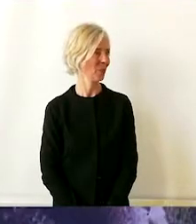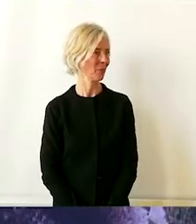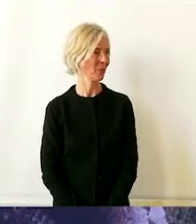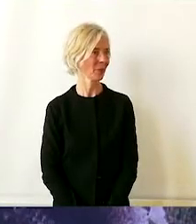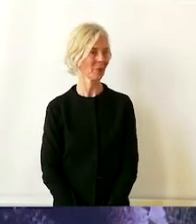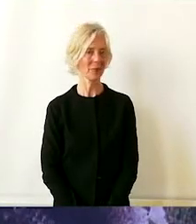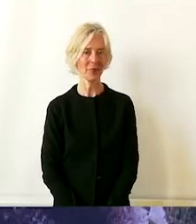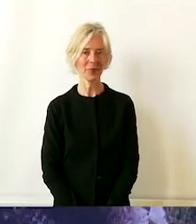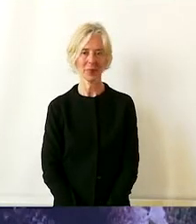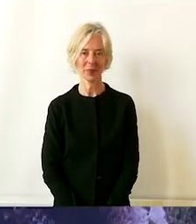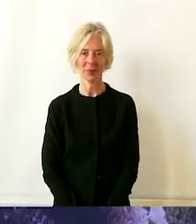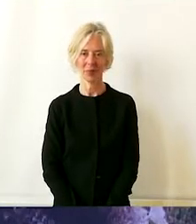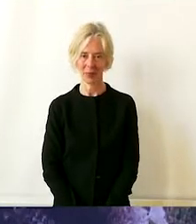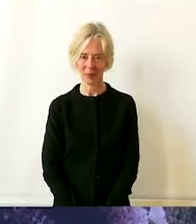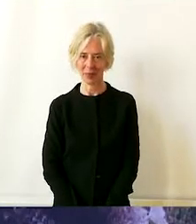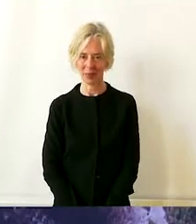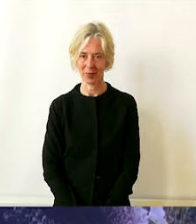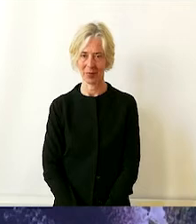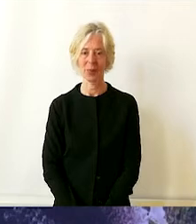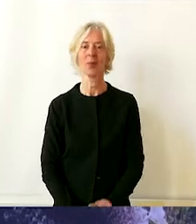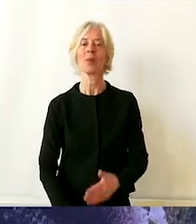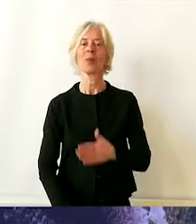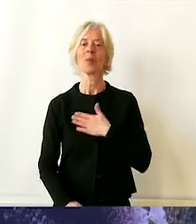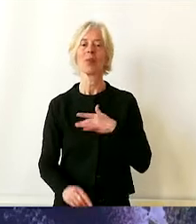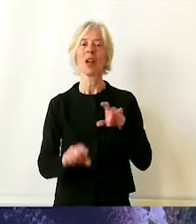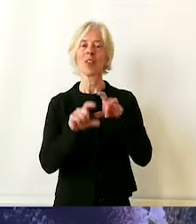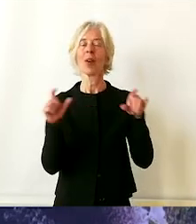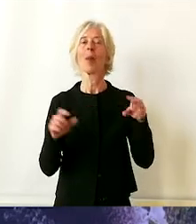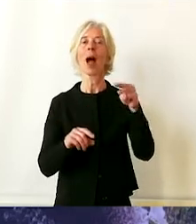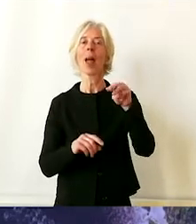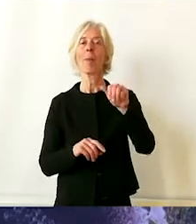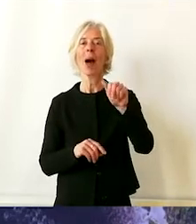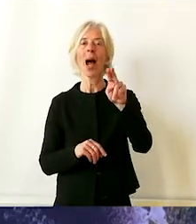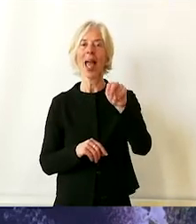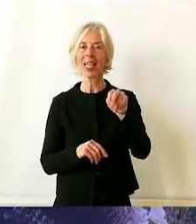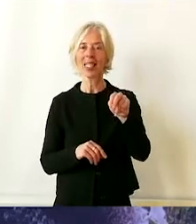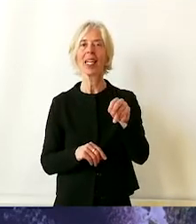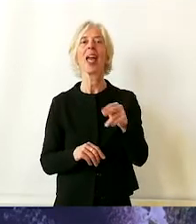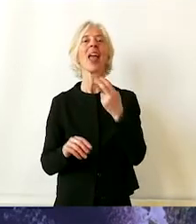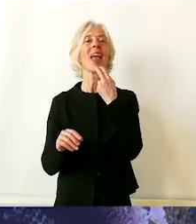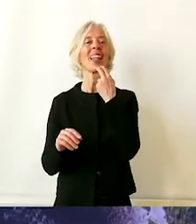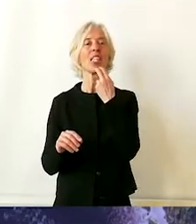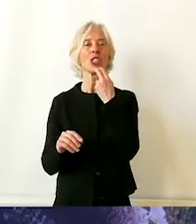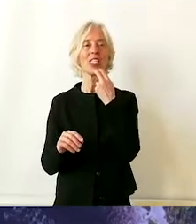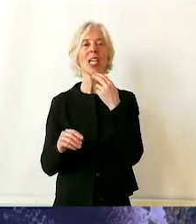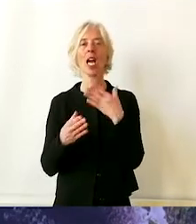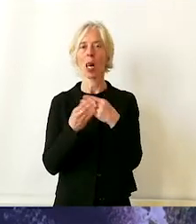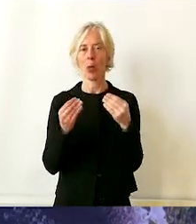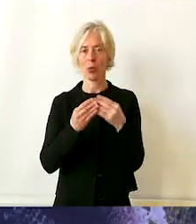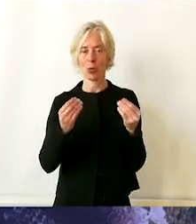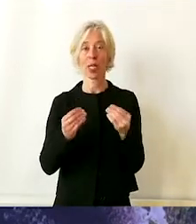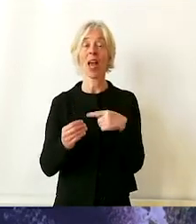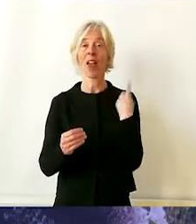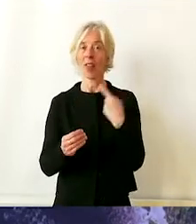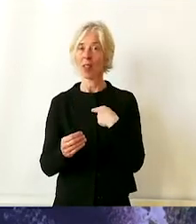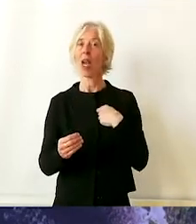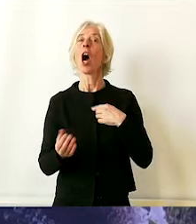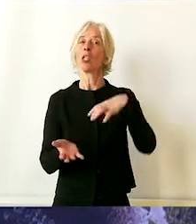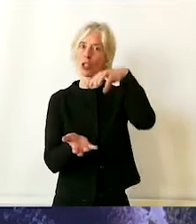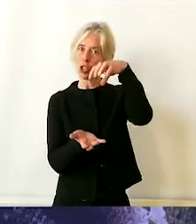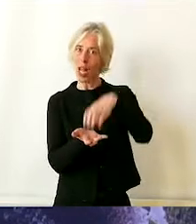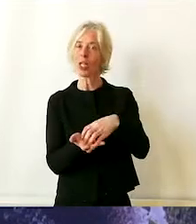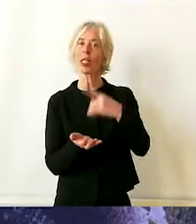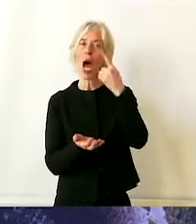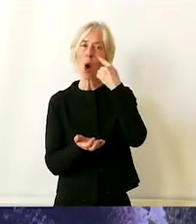Wir sind das Unternehmen MAN Energy Solutions. Wir haben unseren Hauptsitz in Augsburg und beschäftigen weltweit rund